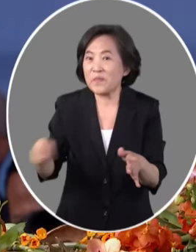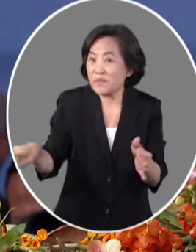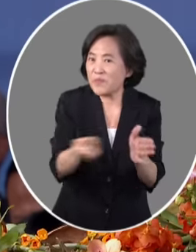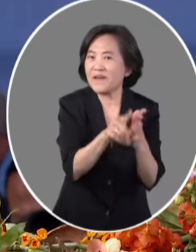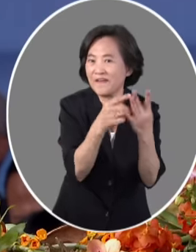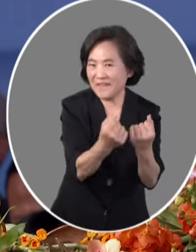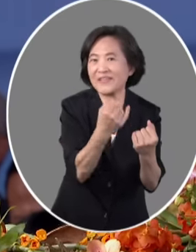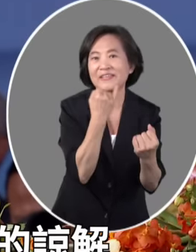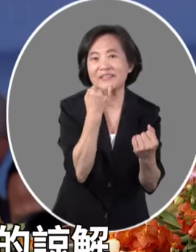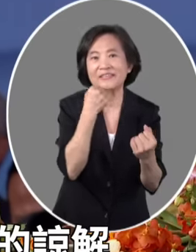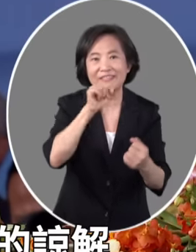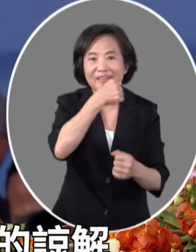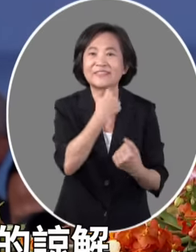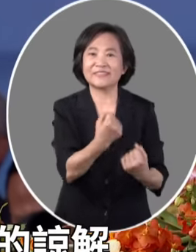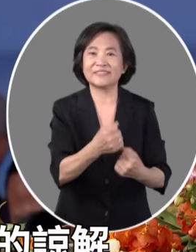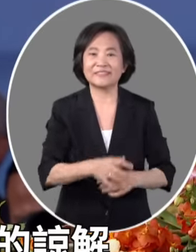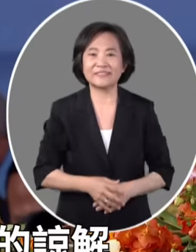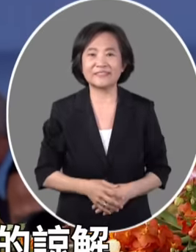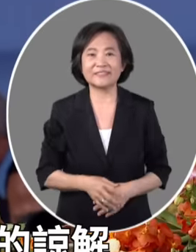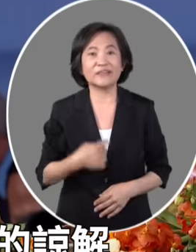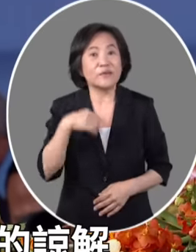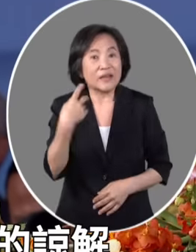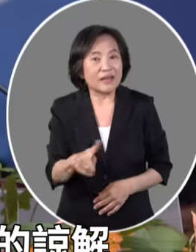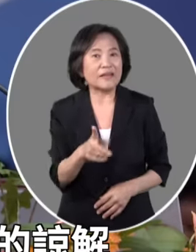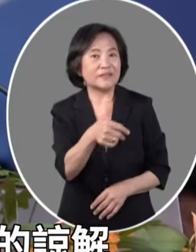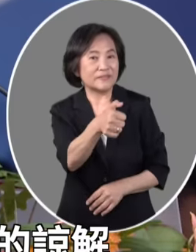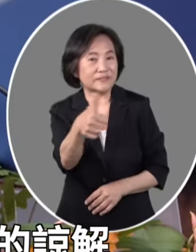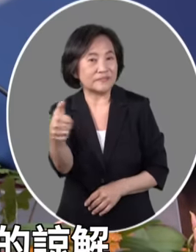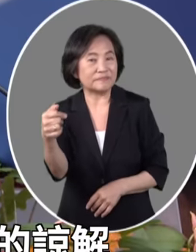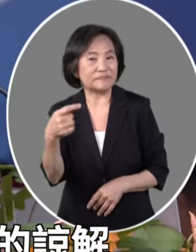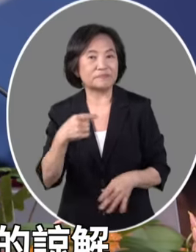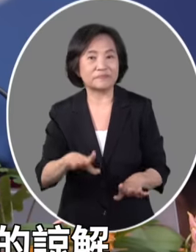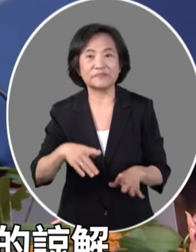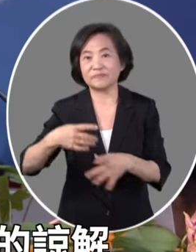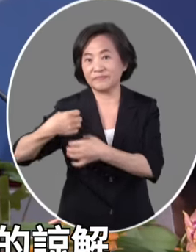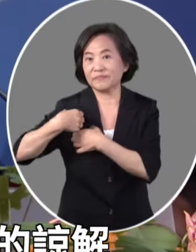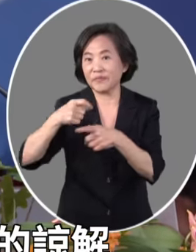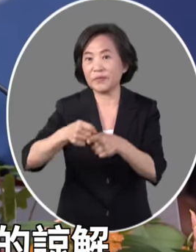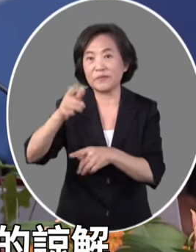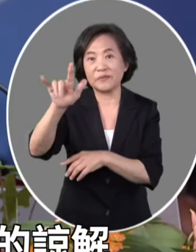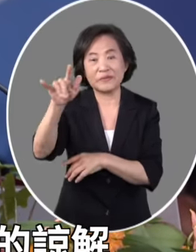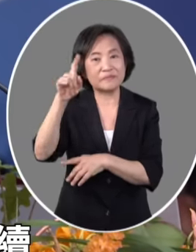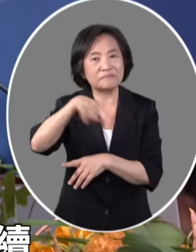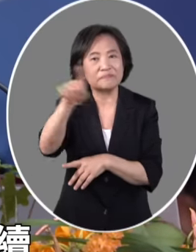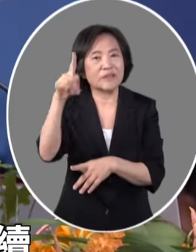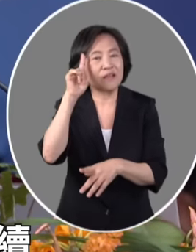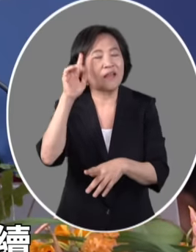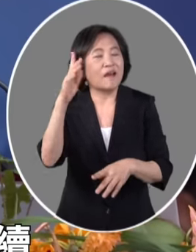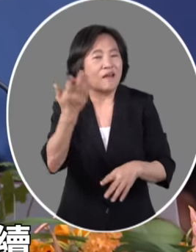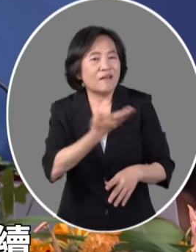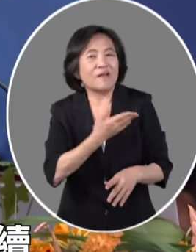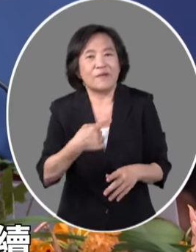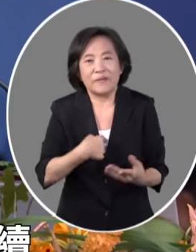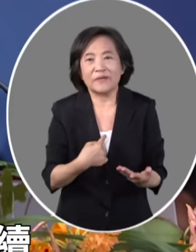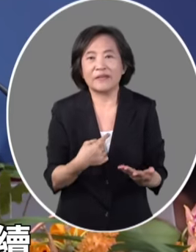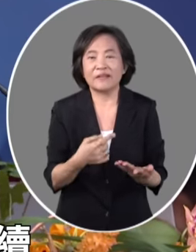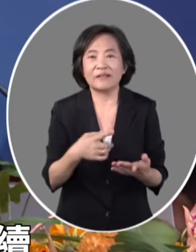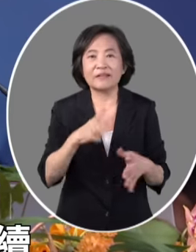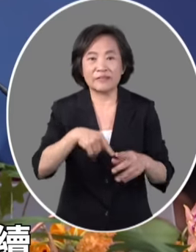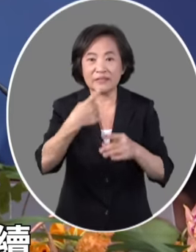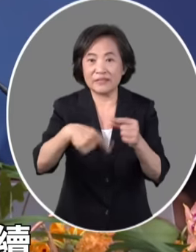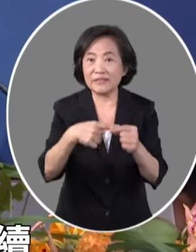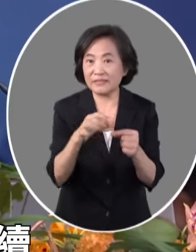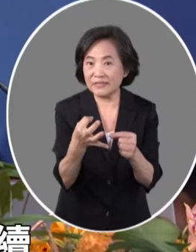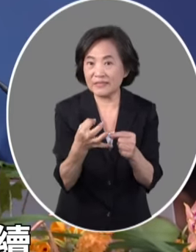度。我要深深感谢我们全体军工教伙伴的谅解，为了年金的财务